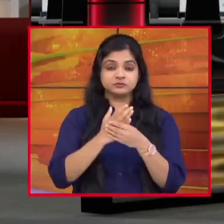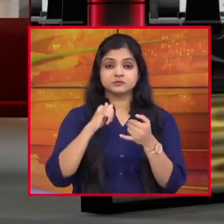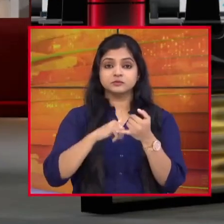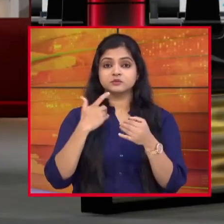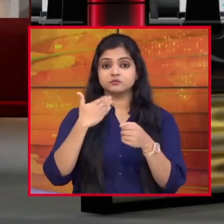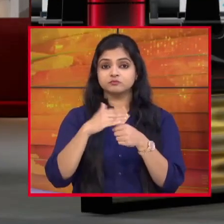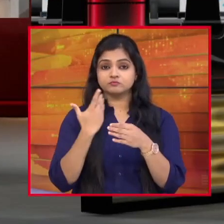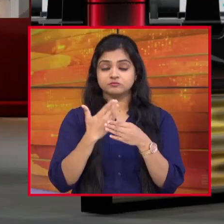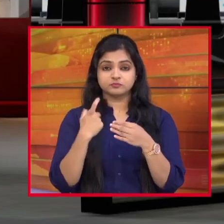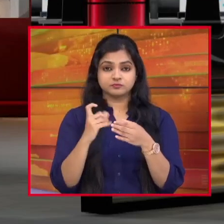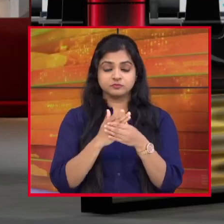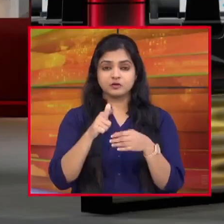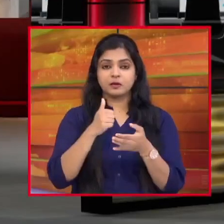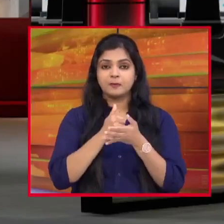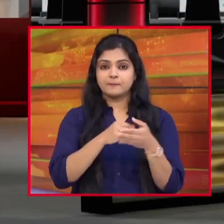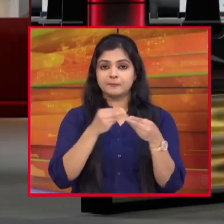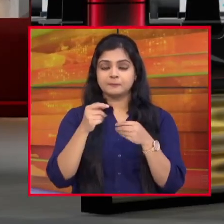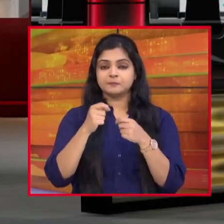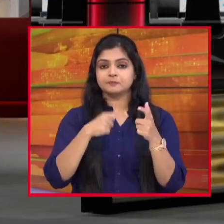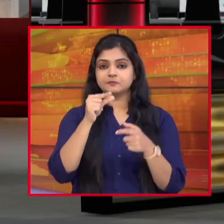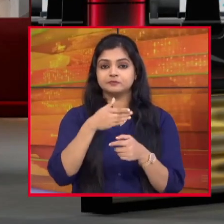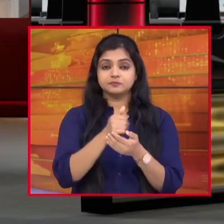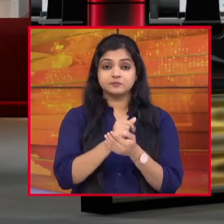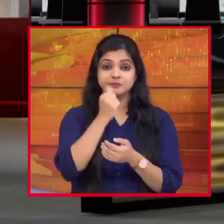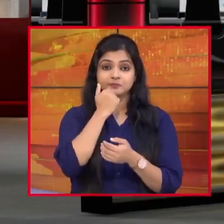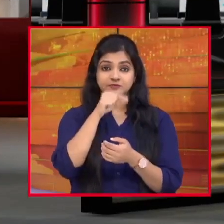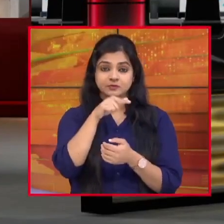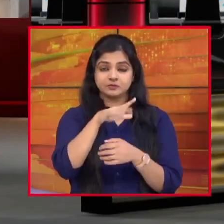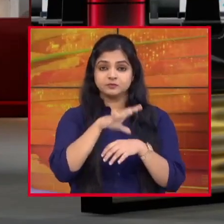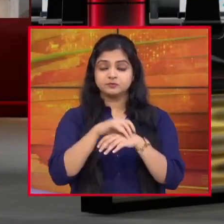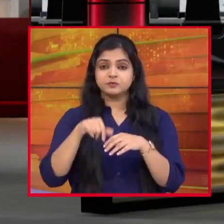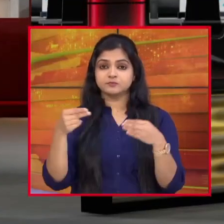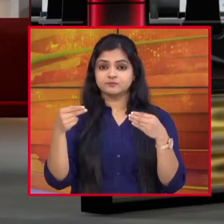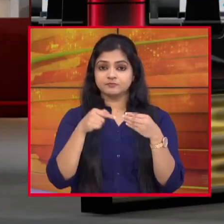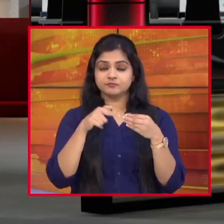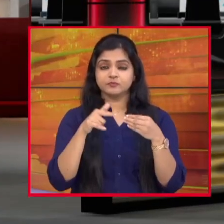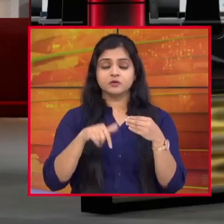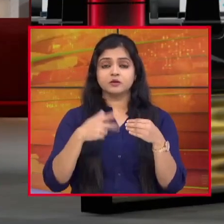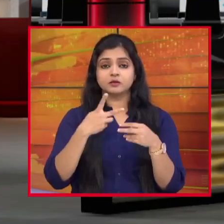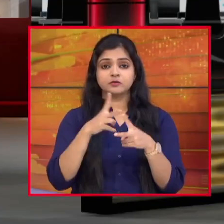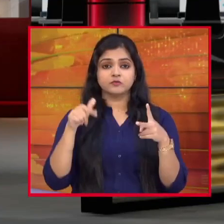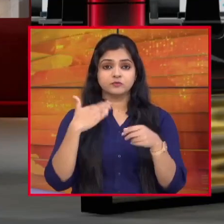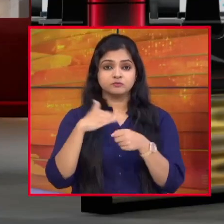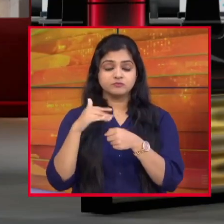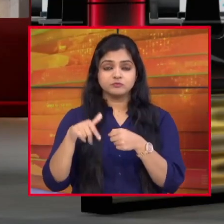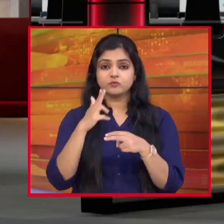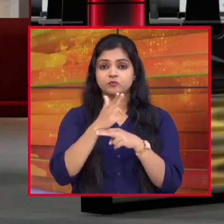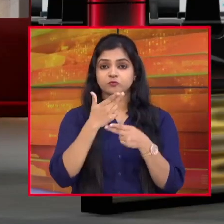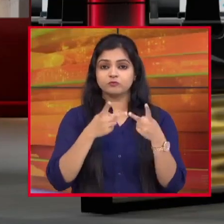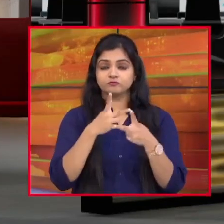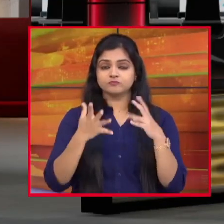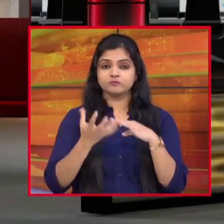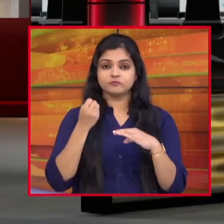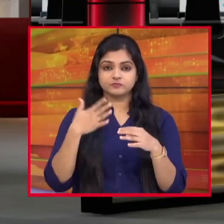ഇയാൾ സഹായം നൽകിയെന്ന പോലീസ്. പ്രതിയുടെ കയ്യിൽ നിന്ന് പിടിച്ചെടുത്ത പെൻഡ്രൈവിൽ നിരവധി കൊലപാതകവുമായി ബന്ധപ്പെട്ട ദൃശ്യങ്ങളും കണ്ടെത്തി.